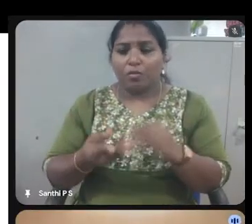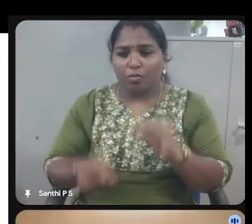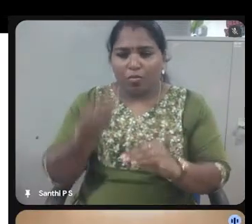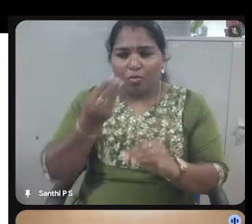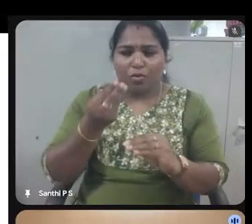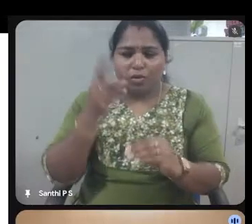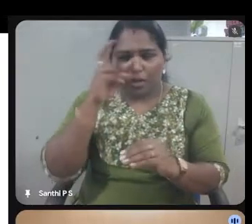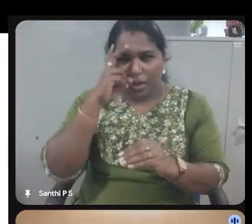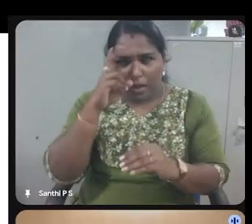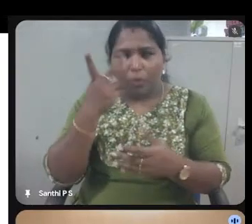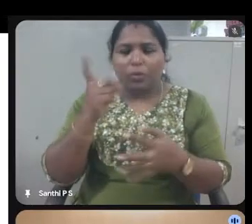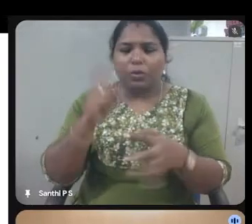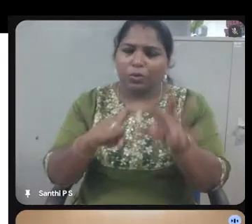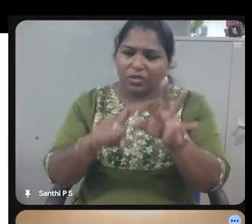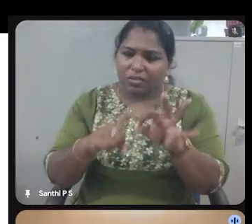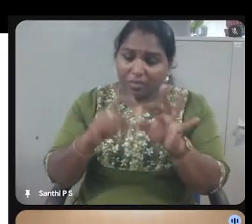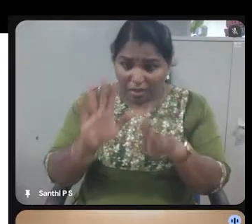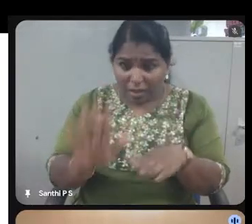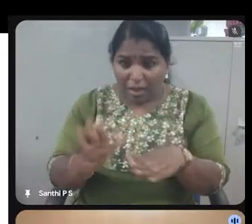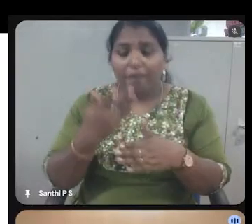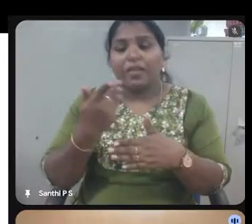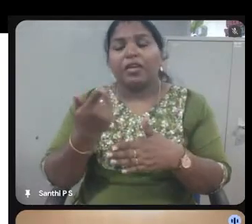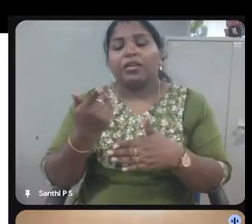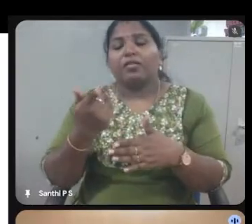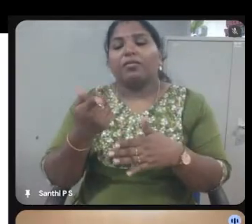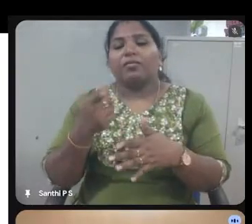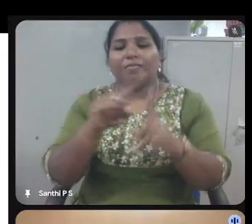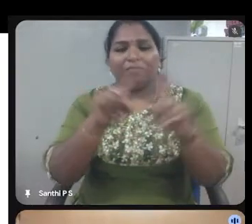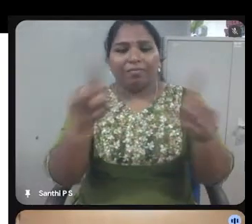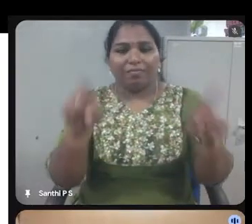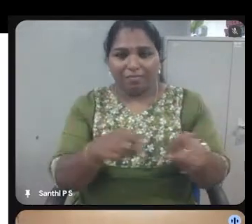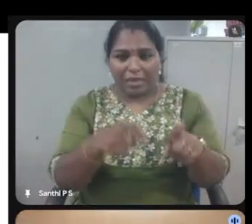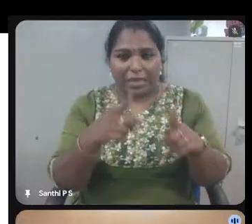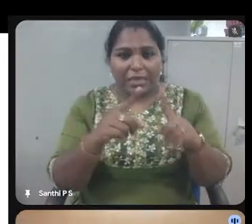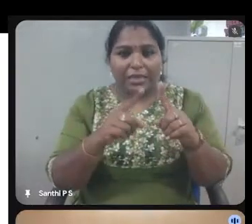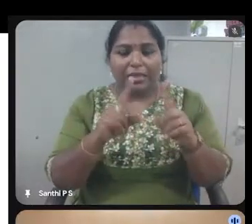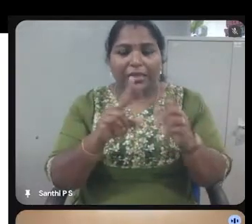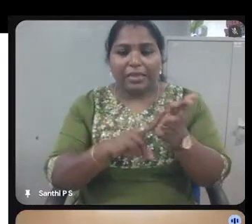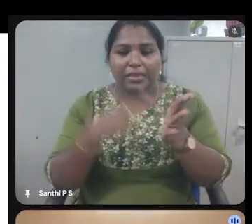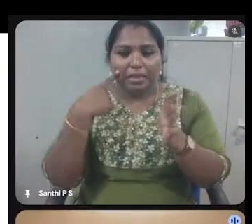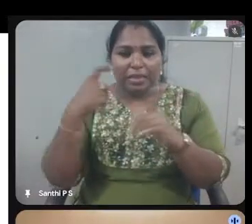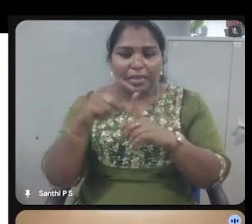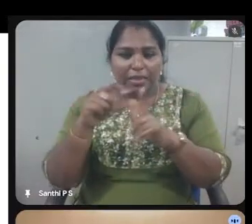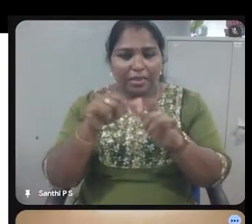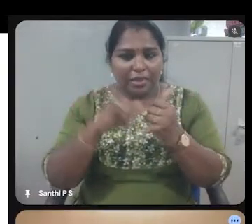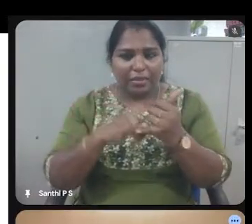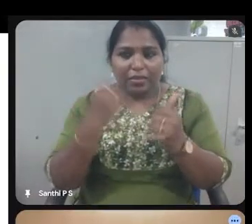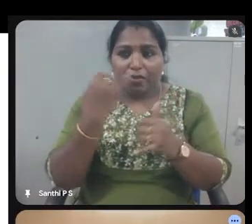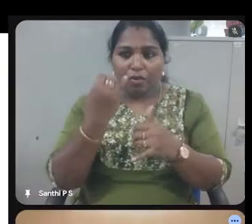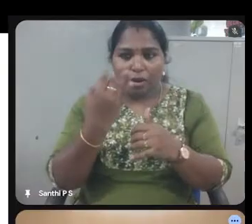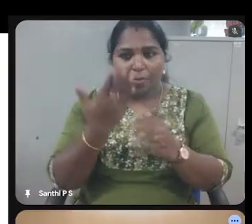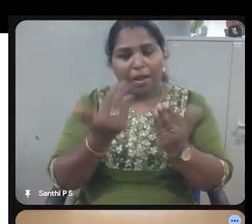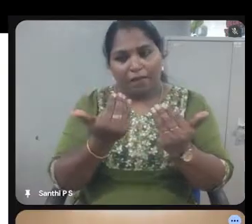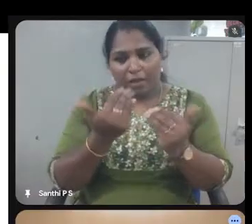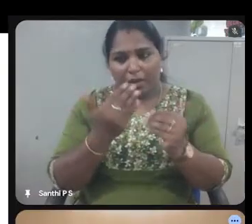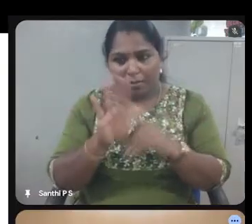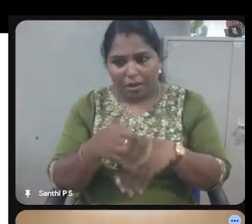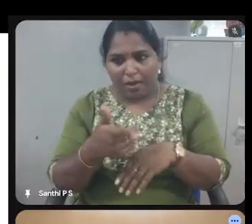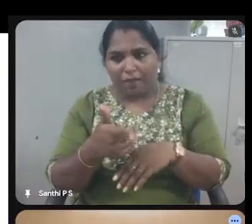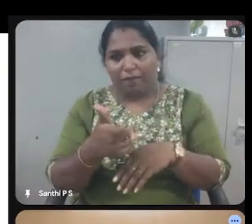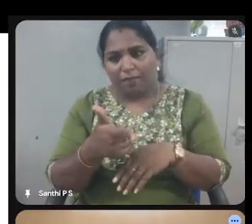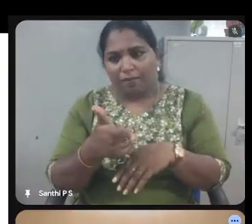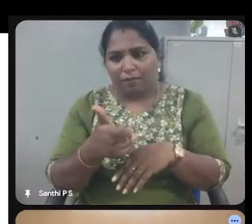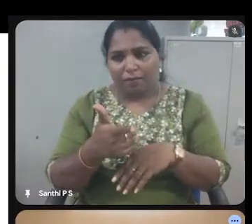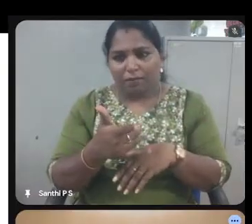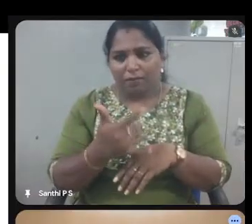ചോദ്യങ്ങളോ സംശയങ്ങളോ ഉണ്ടെങ്കിൽ നിങ്ങൾക്ക് സ്ക്രീനിൽ കാണുന്ന നമ്പർ, നിഡാസ് ടീമിന്റെ നമ്പറിൽ കോൺടാക്ട് ചെയ്യാവുന്നതാണ്.